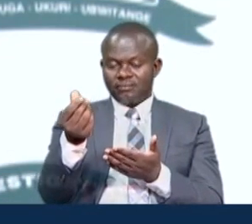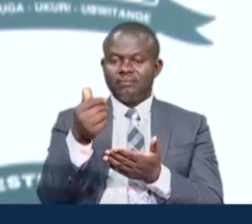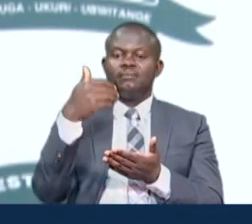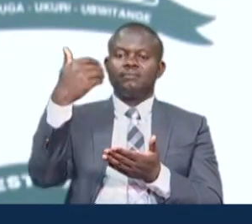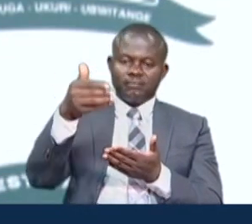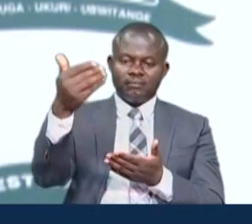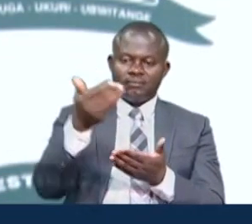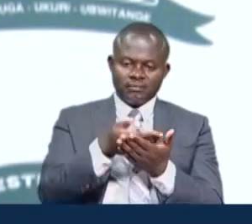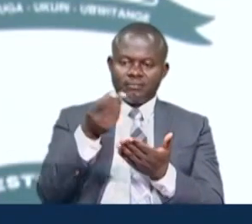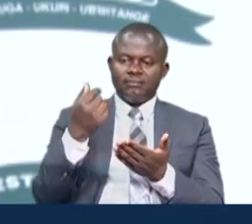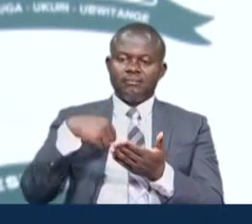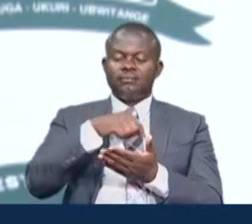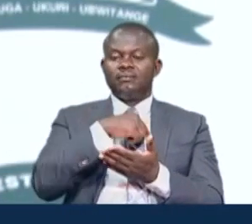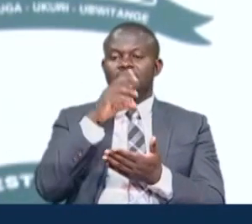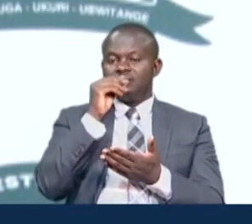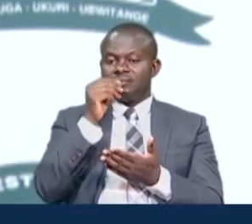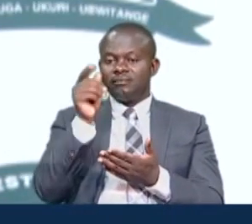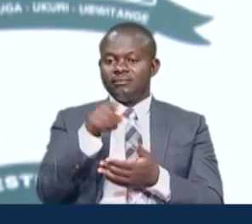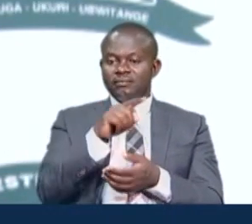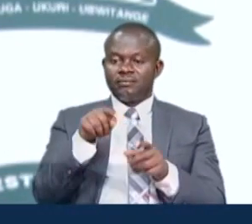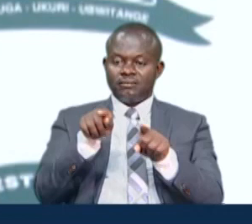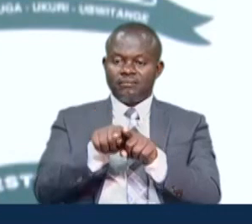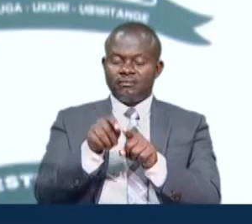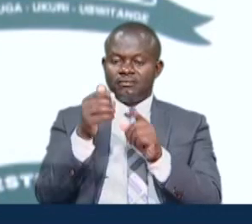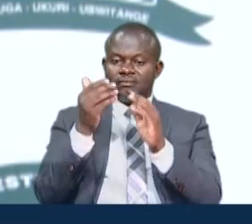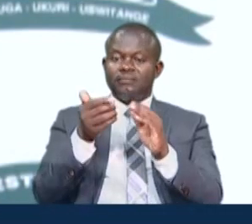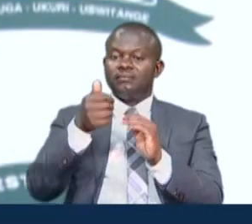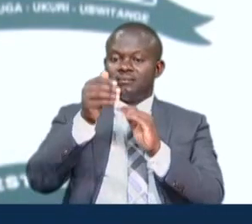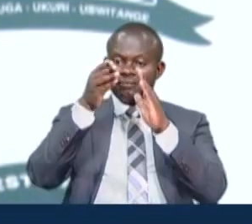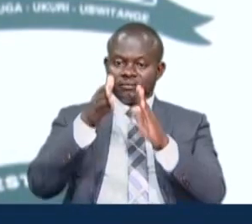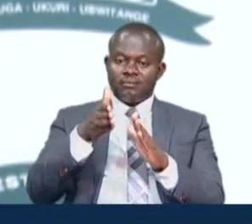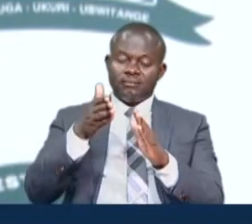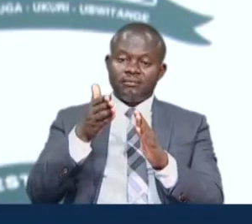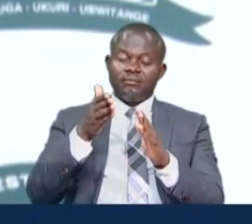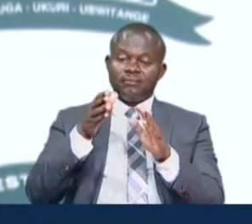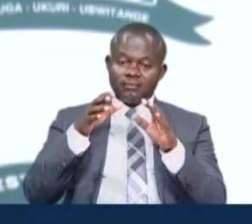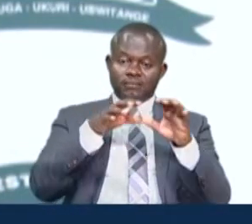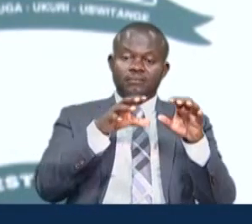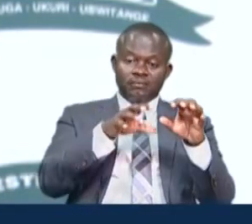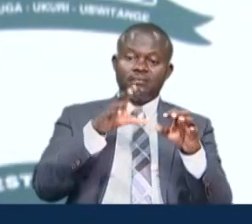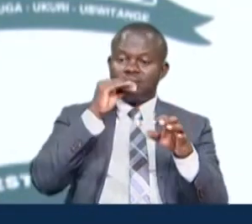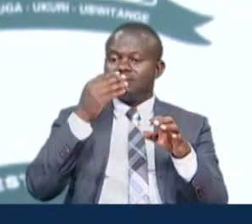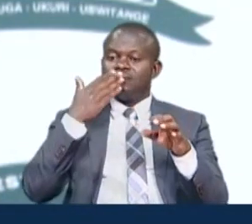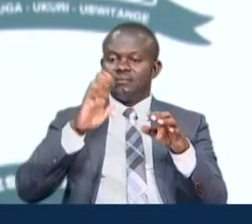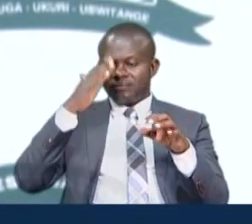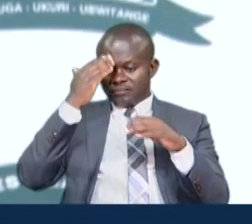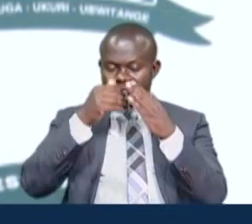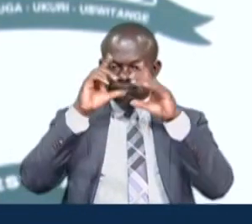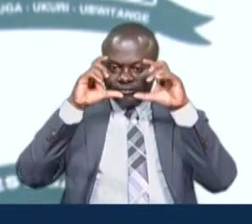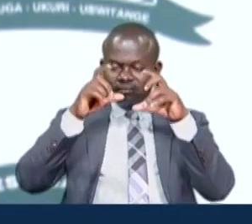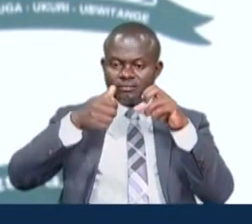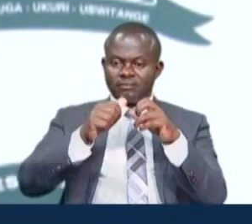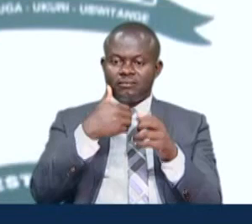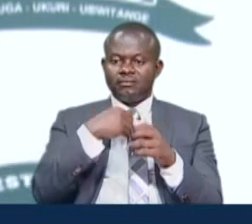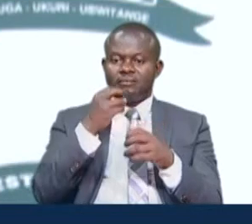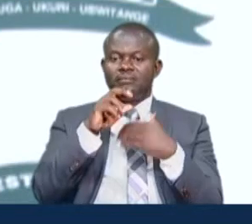amusaba amafaranga. Icyo tuvuga rero kuri iki cyaha kimeze gutya wowe muntu bakangishe gusebanya kubera amafoto yawe bafite